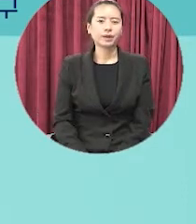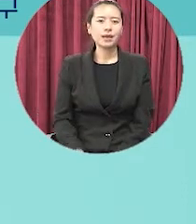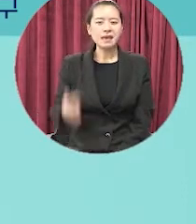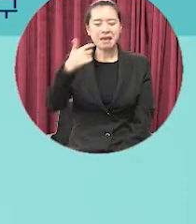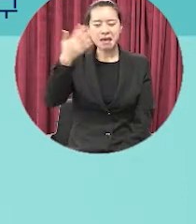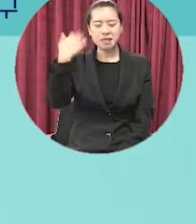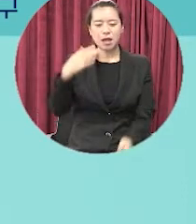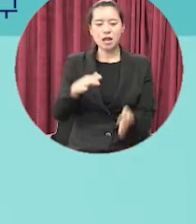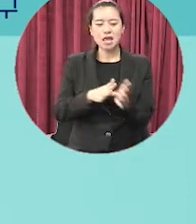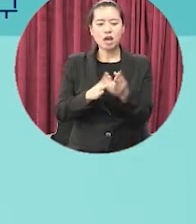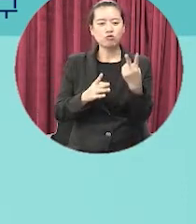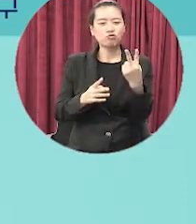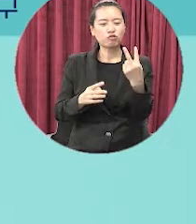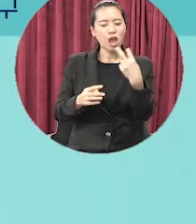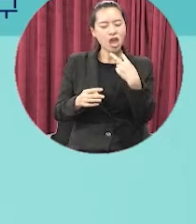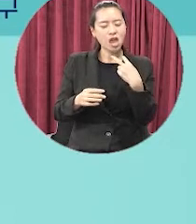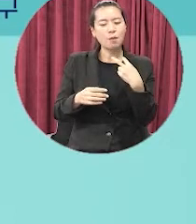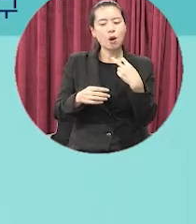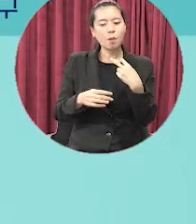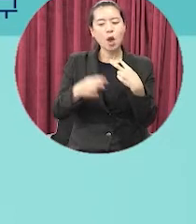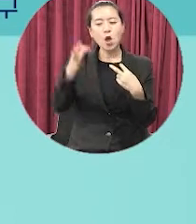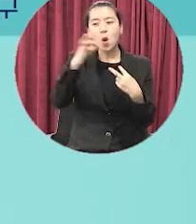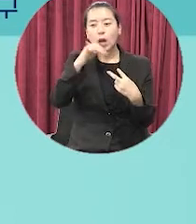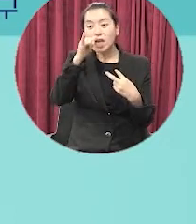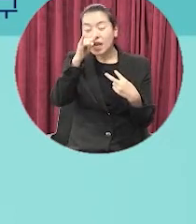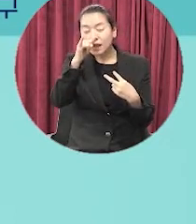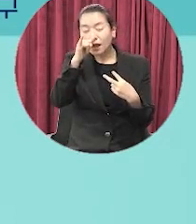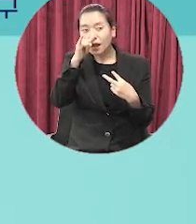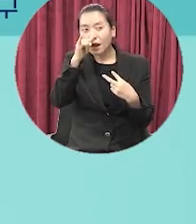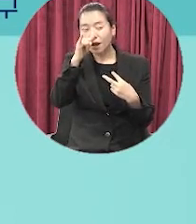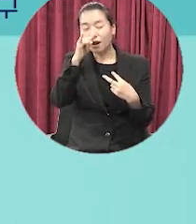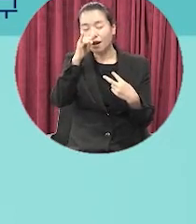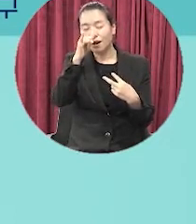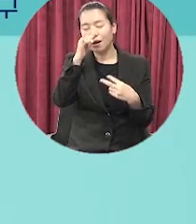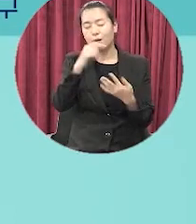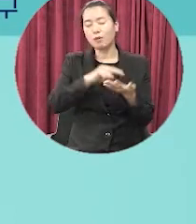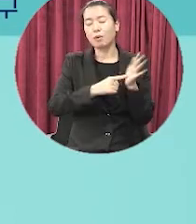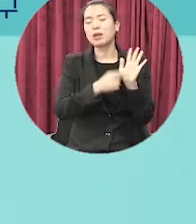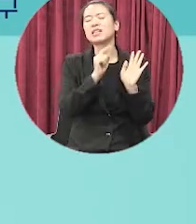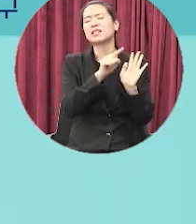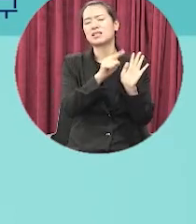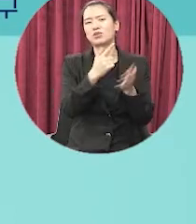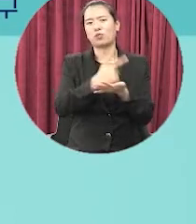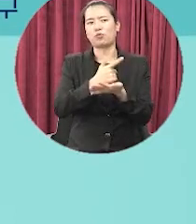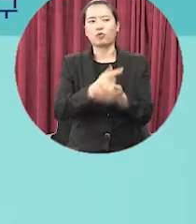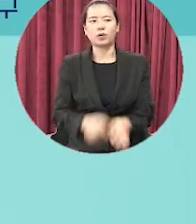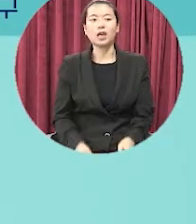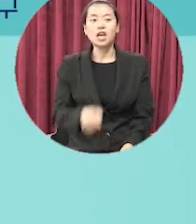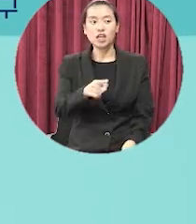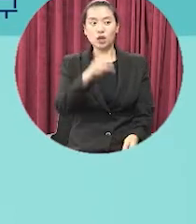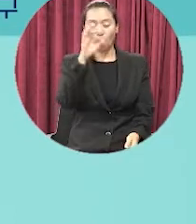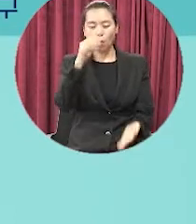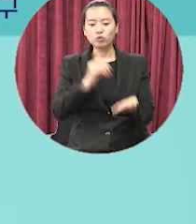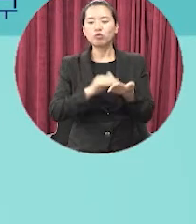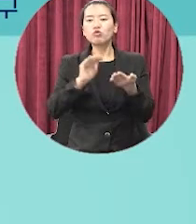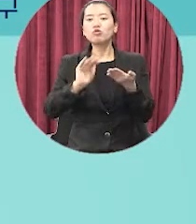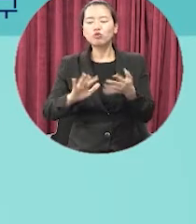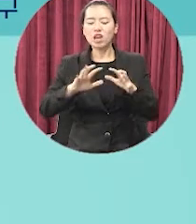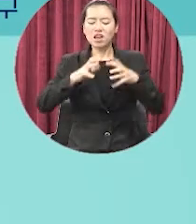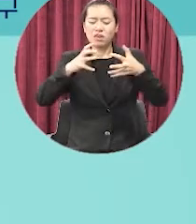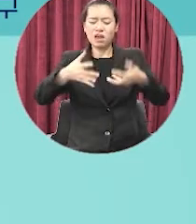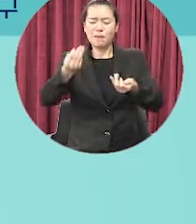효과가 있다는 이런 보고가 이 보고에서 나왔던 거 그냥 왕이라고 하시는 분 그리고나서 저는 곡 전세계적으로 이 약을 되게 많이 썼는데